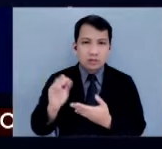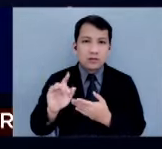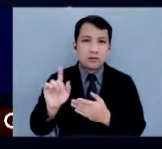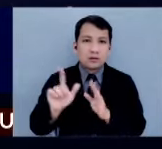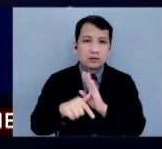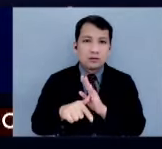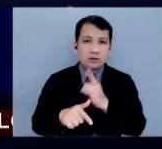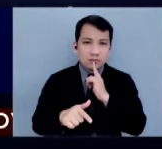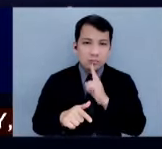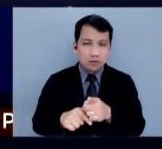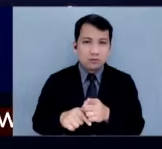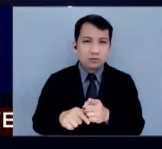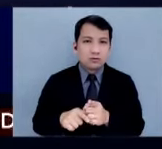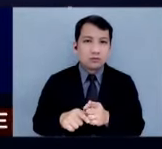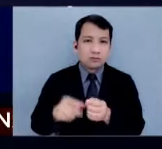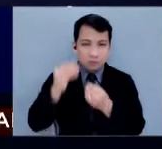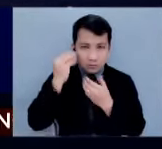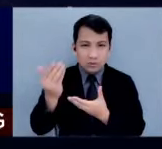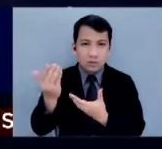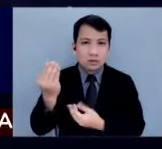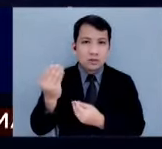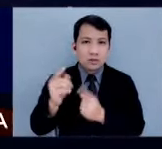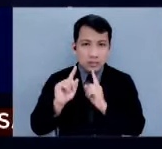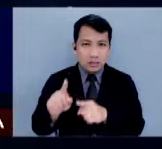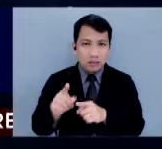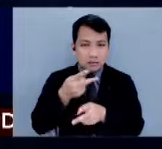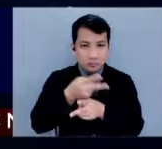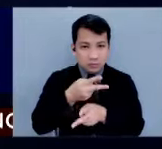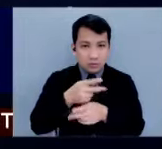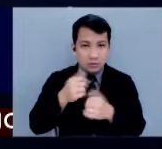you. Kaya kami lagi nakabantay today.